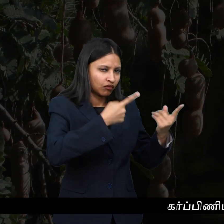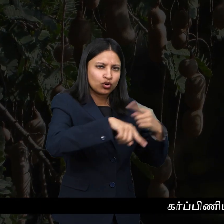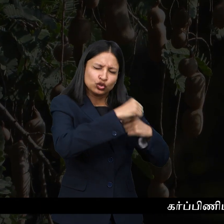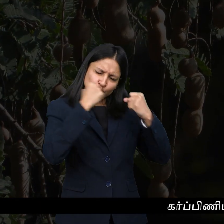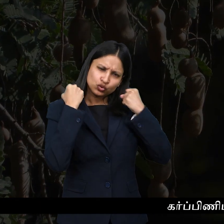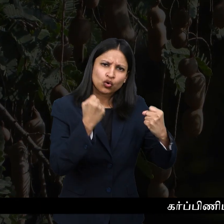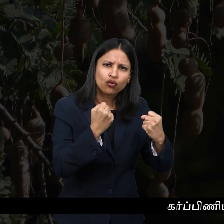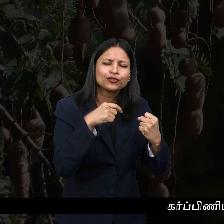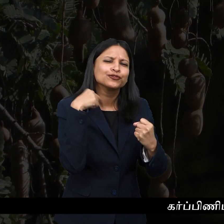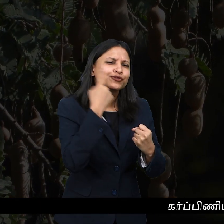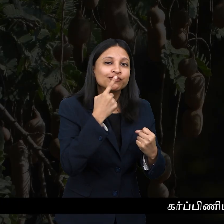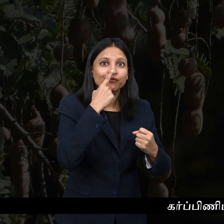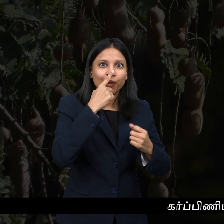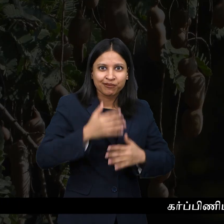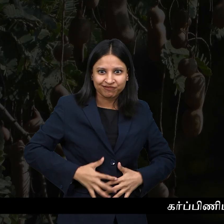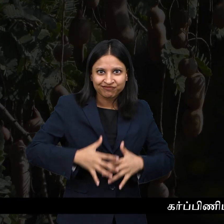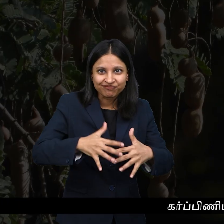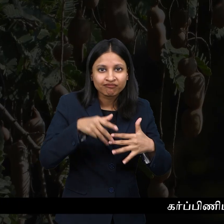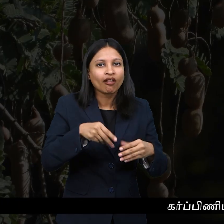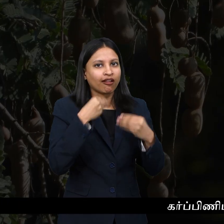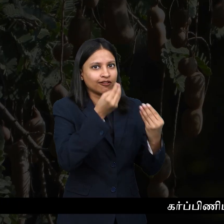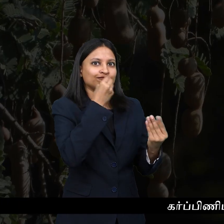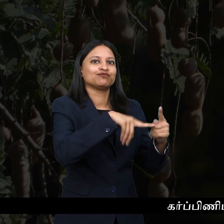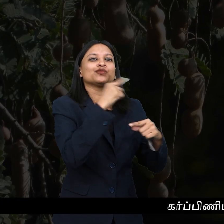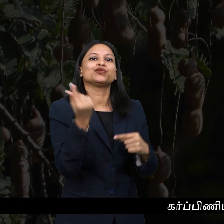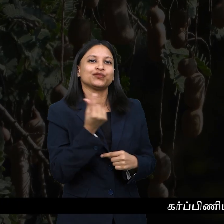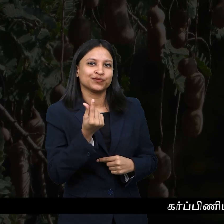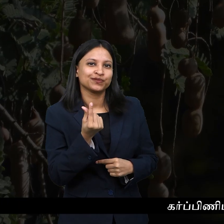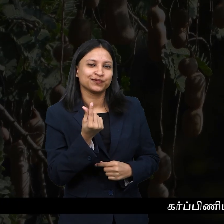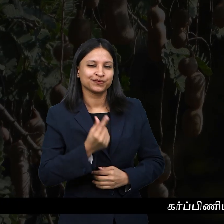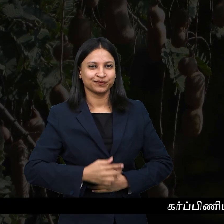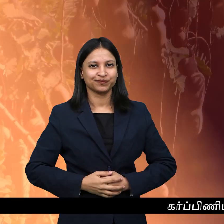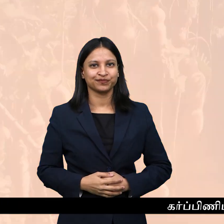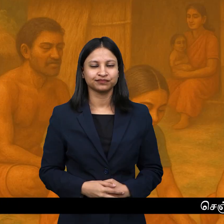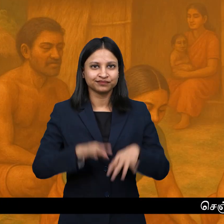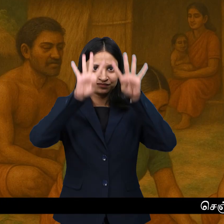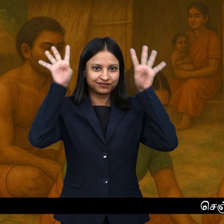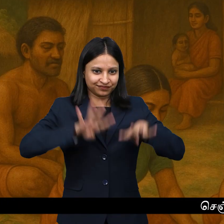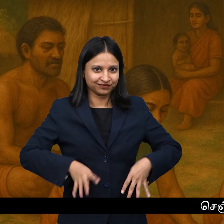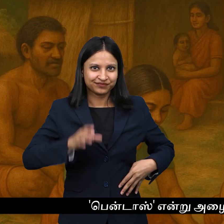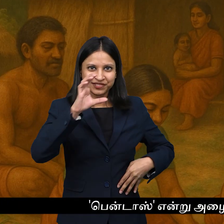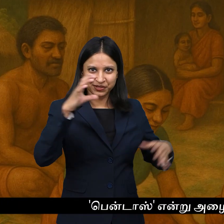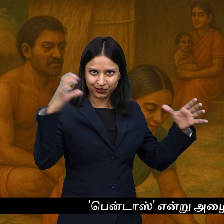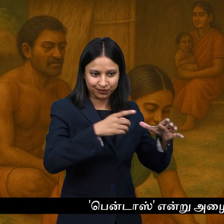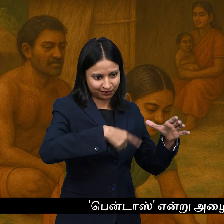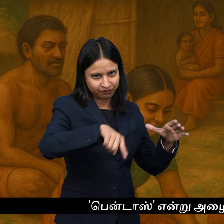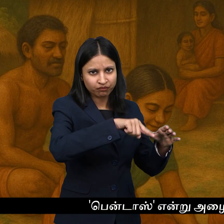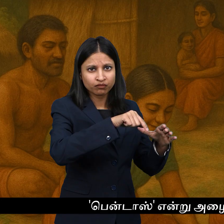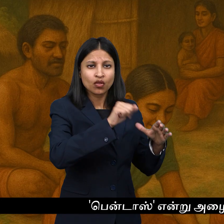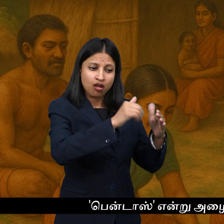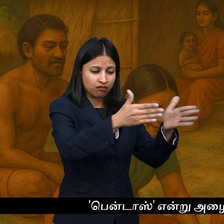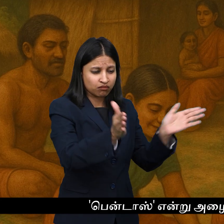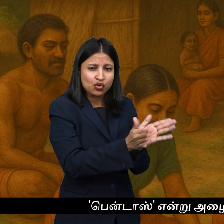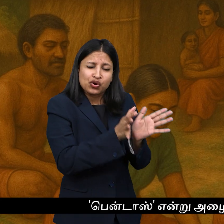குறிப்பாக கர்ப்பிணி பெண்களுக்கு. செஞ்சு மக்கள் போண்டாஸ்